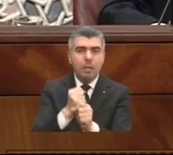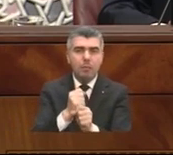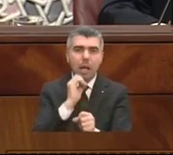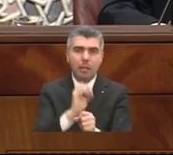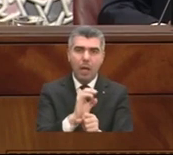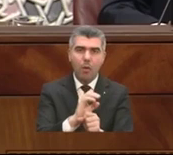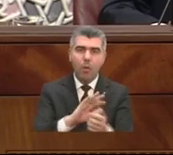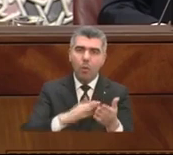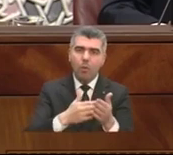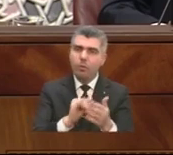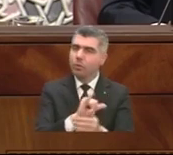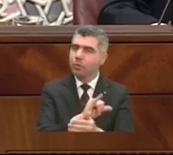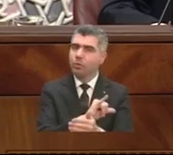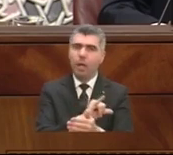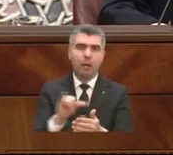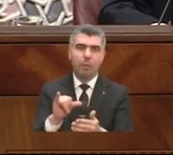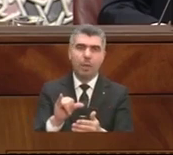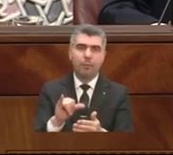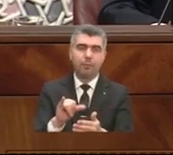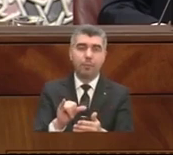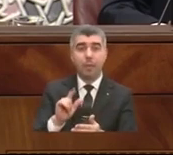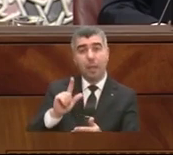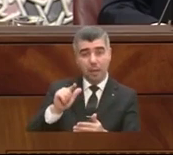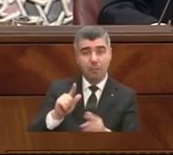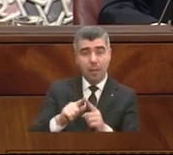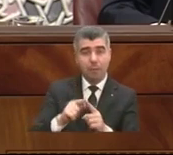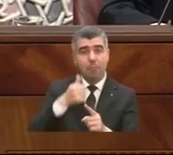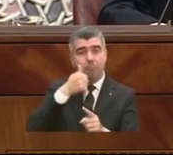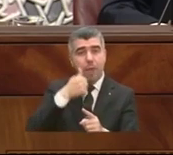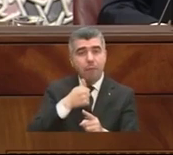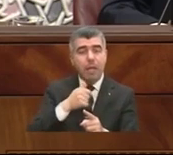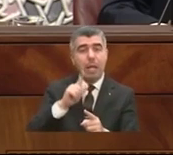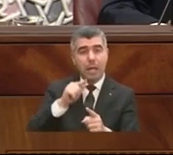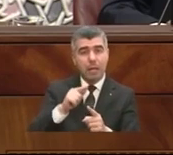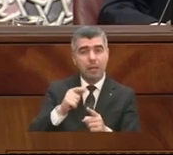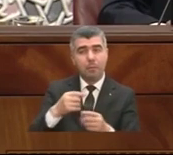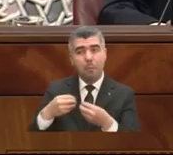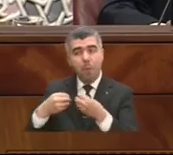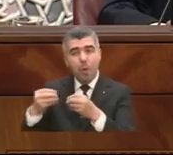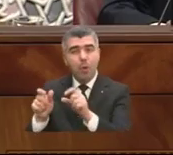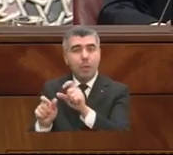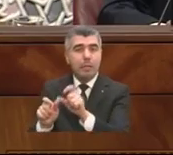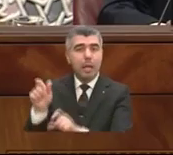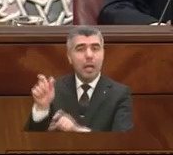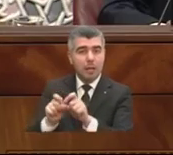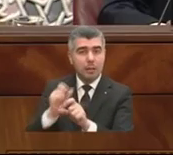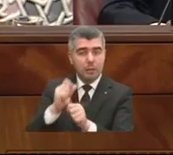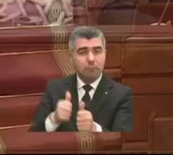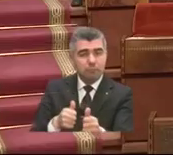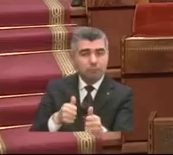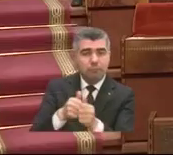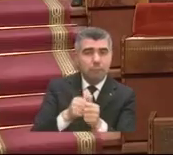الرأي والتعبير، وإنما تتعلق بجرائم من قبيل الاتجار في البشر والاعتداء